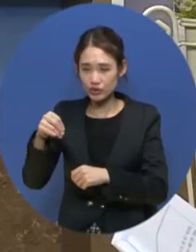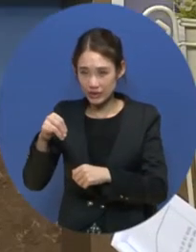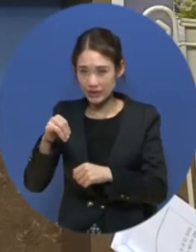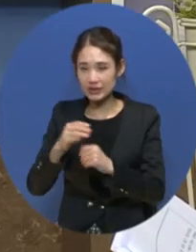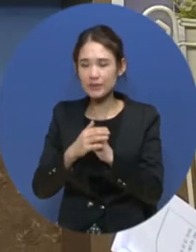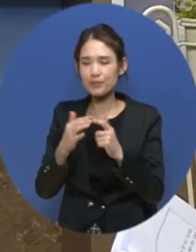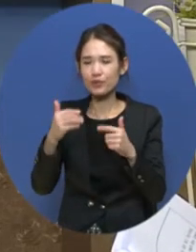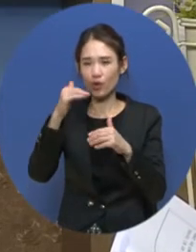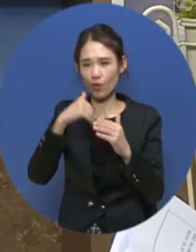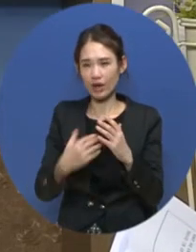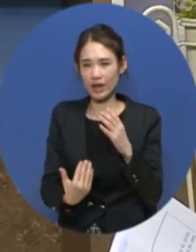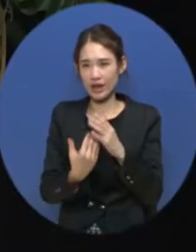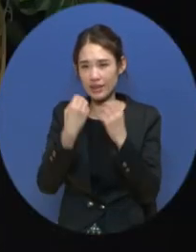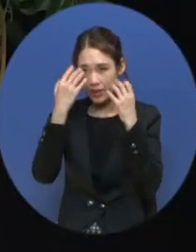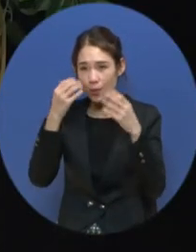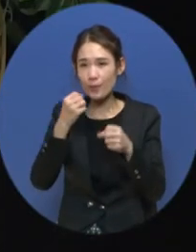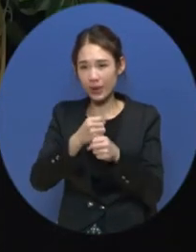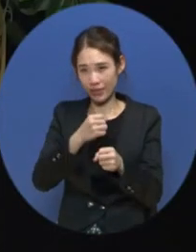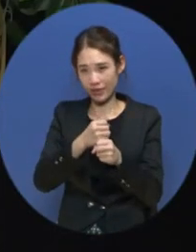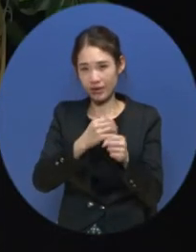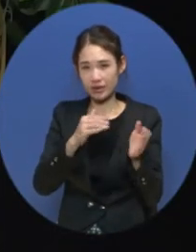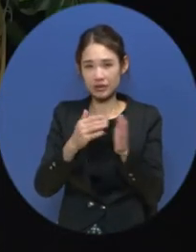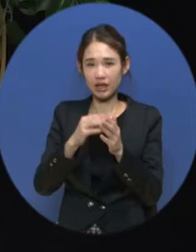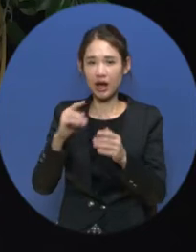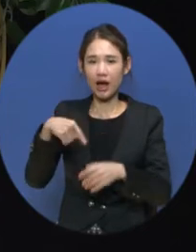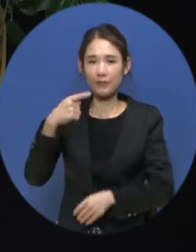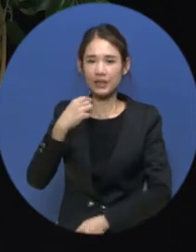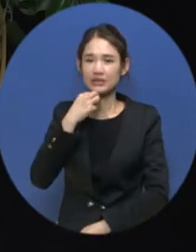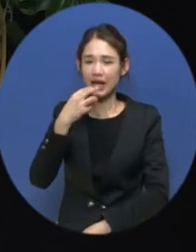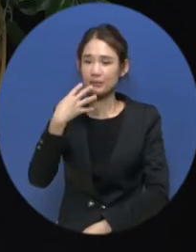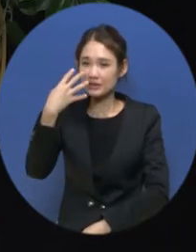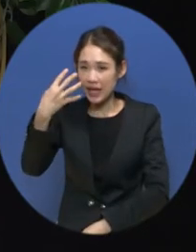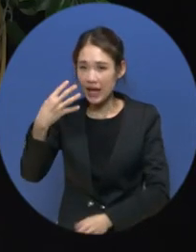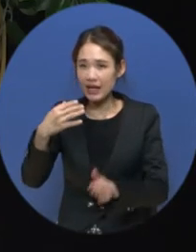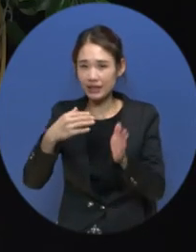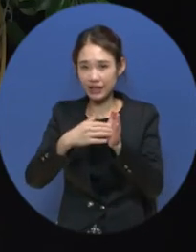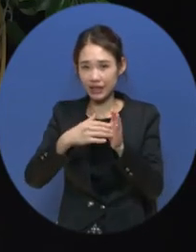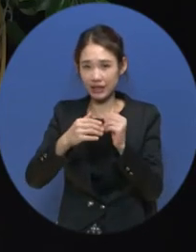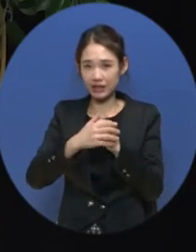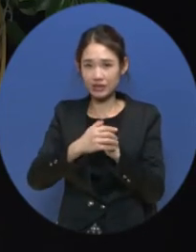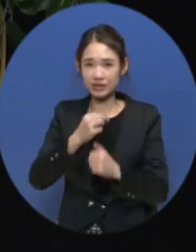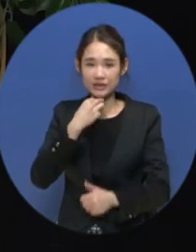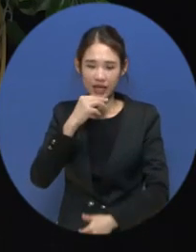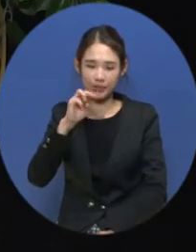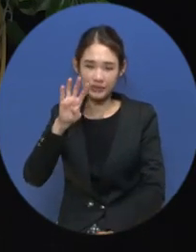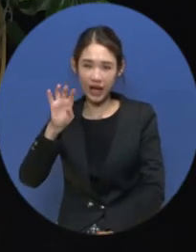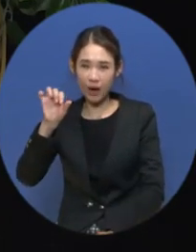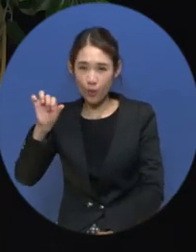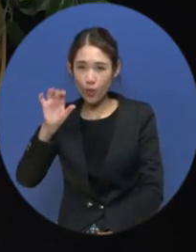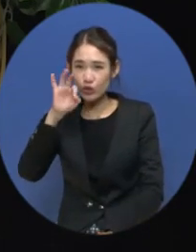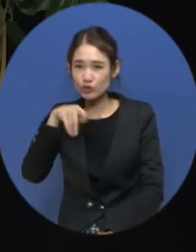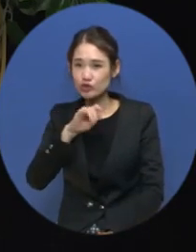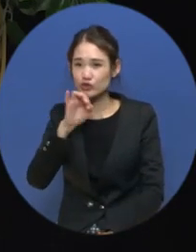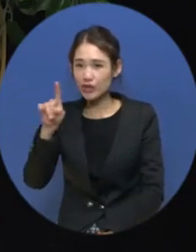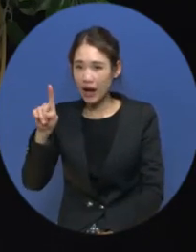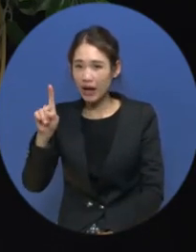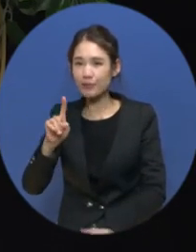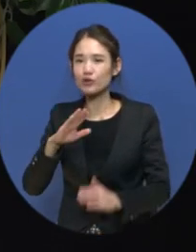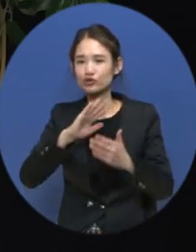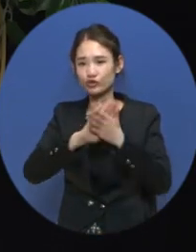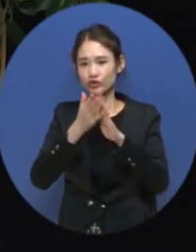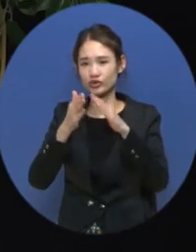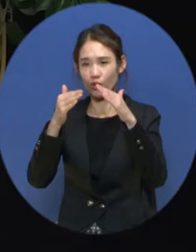그래서 그 다음에 3, 4세까지 해서 유아는 3, 4, 5세 유아는 유치원에도